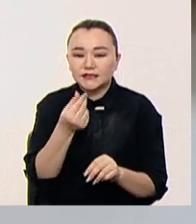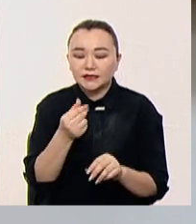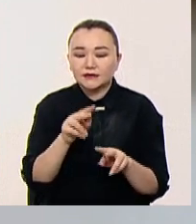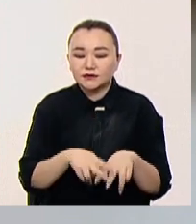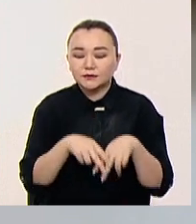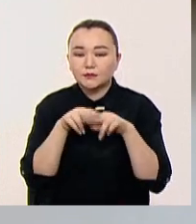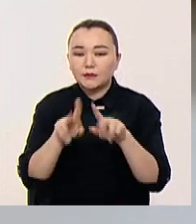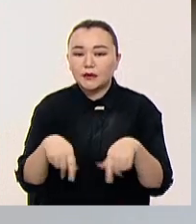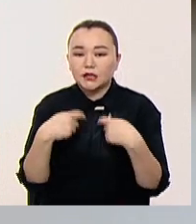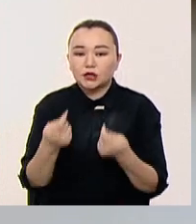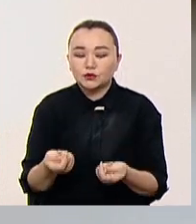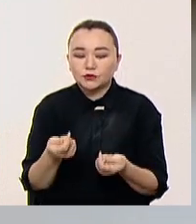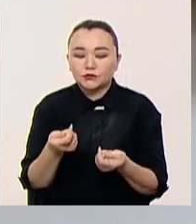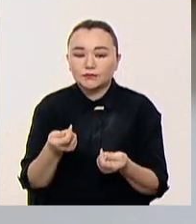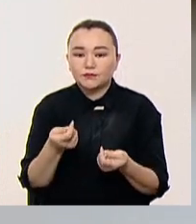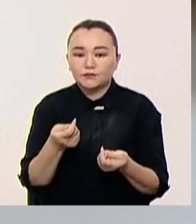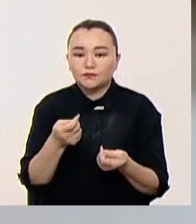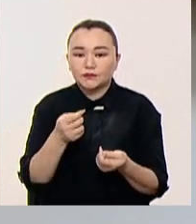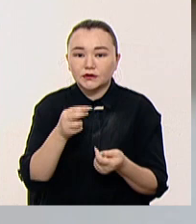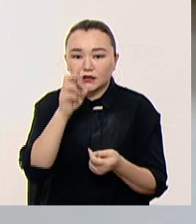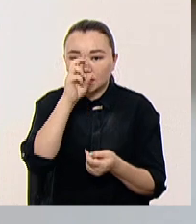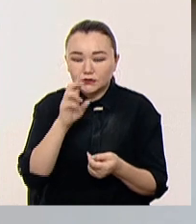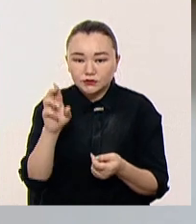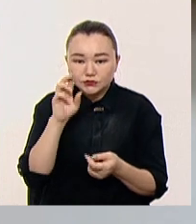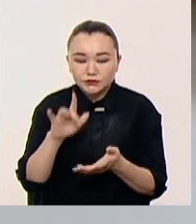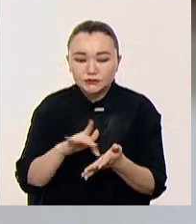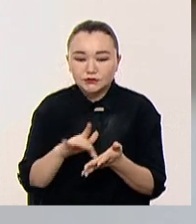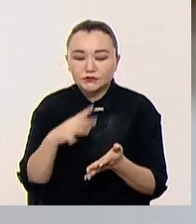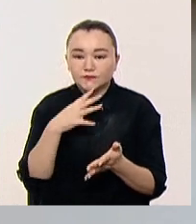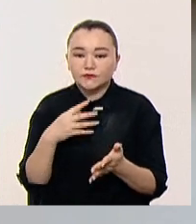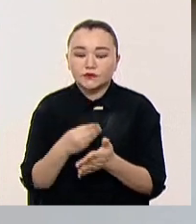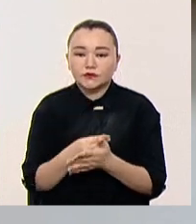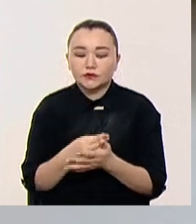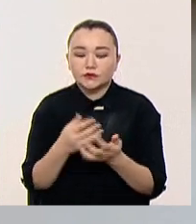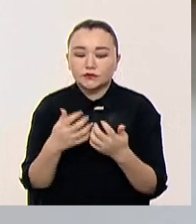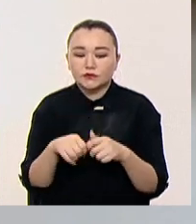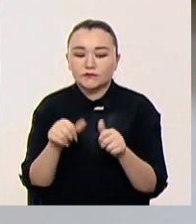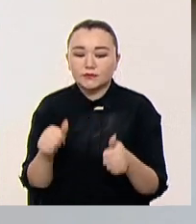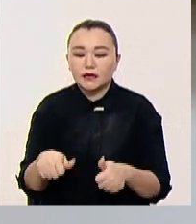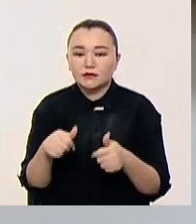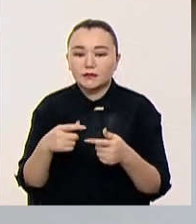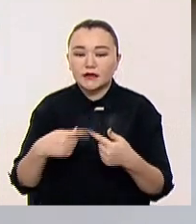средства перейдут в бюджет, то есть на счет коммунального предприятия.